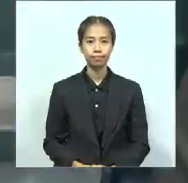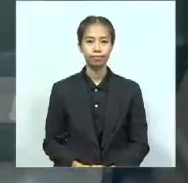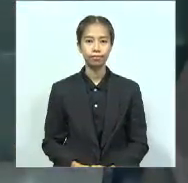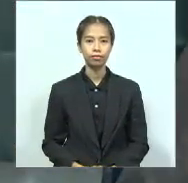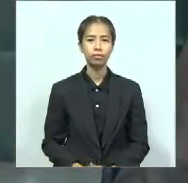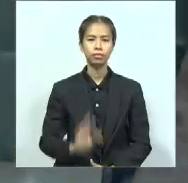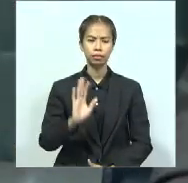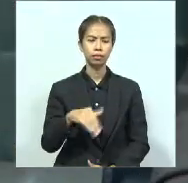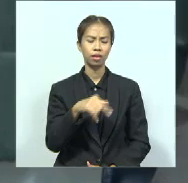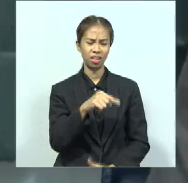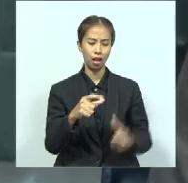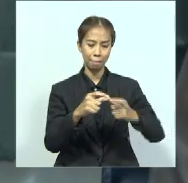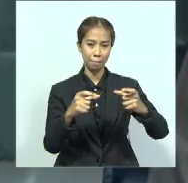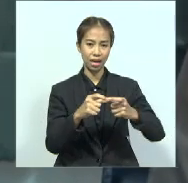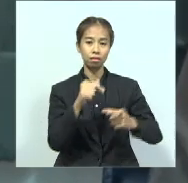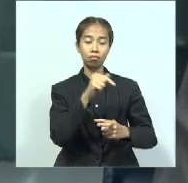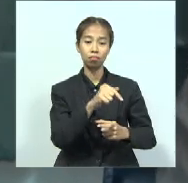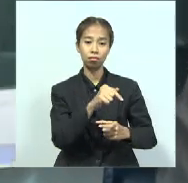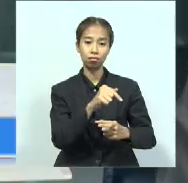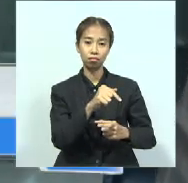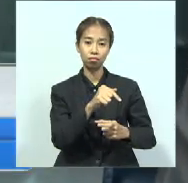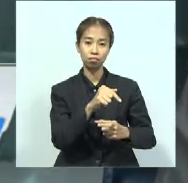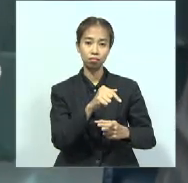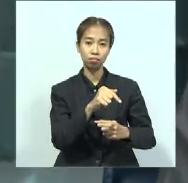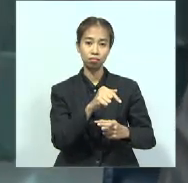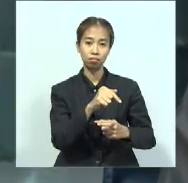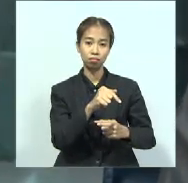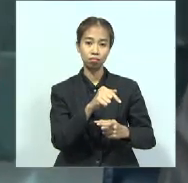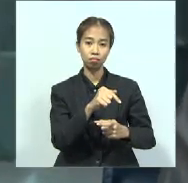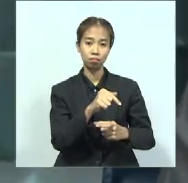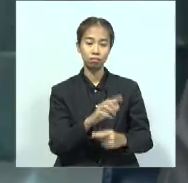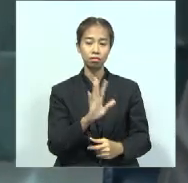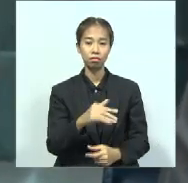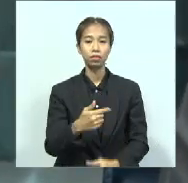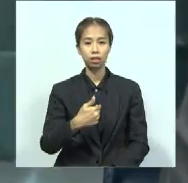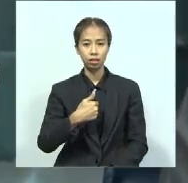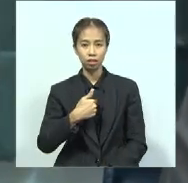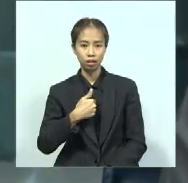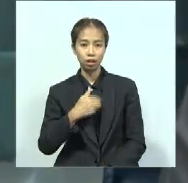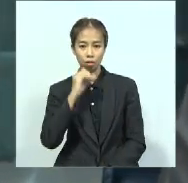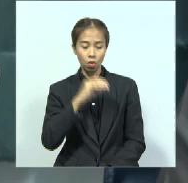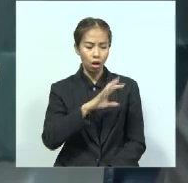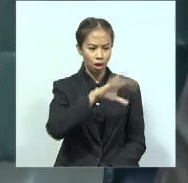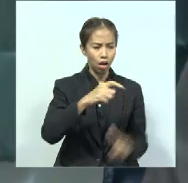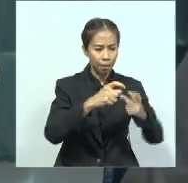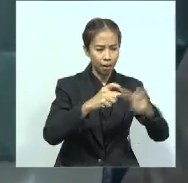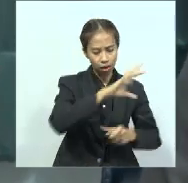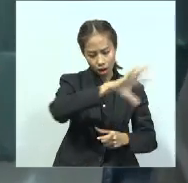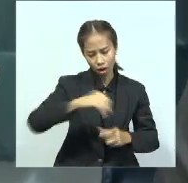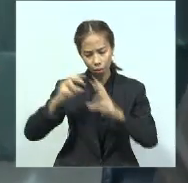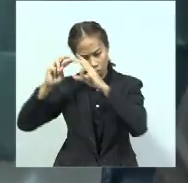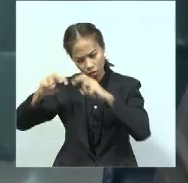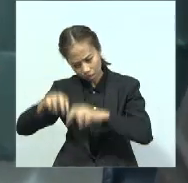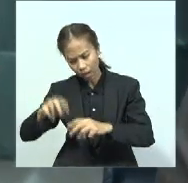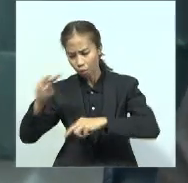แค่เอามาใช้แล้วก็พอจับได้ปั๊บจะให้เราไปเป็นคนที่เอาไปวิจัยไปตรวจสอบว่าอะไรต่างเนี่ยซึ่งบอก